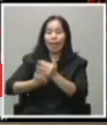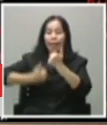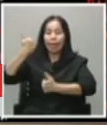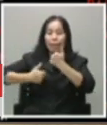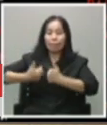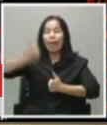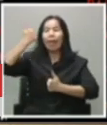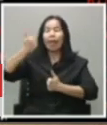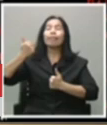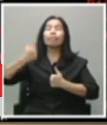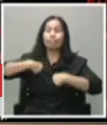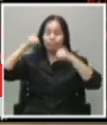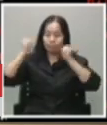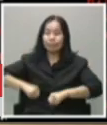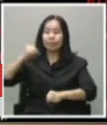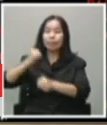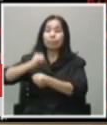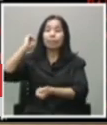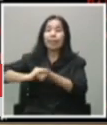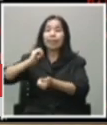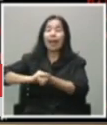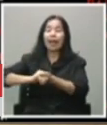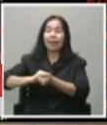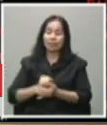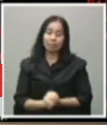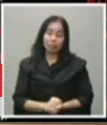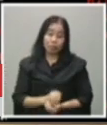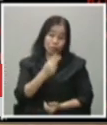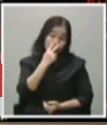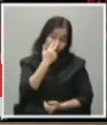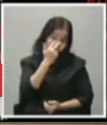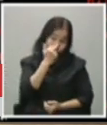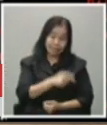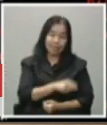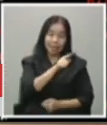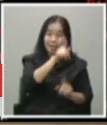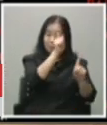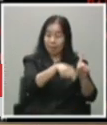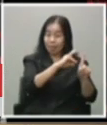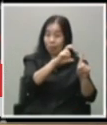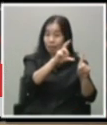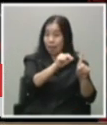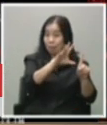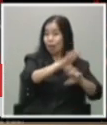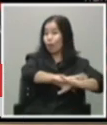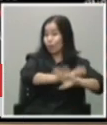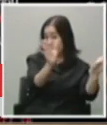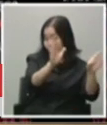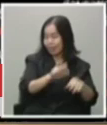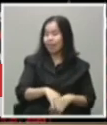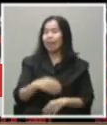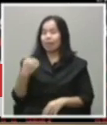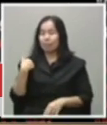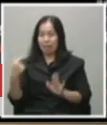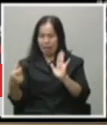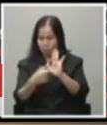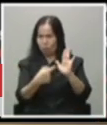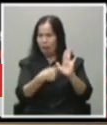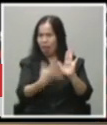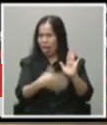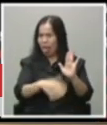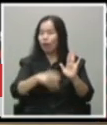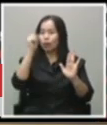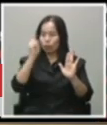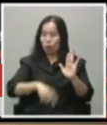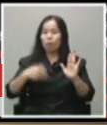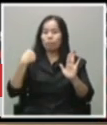าครั้งนี้ครับท่านประธานจะสังเกตเห็นนะครับว่า 1,735 ยกเลิกและมีการกำหนดไว้นะครับว่าจะต้องมีการ